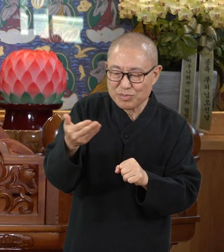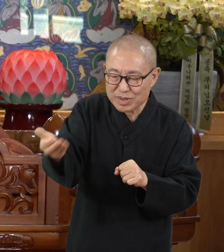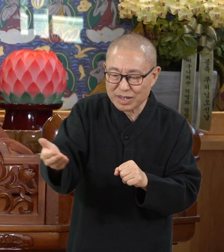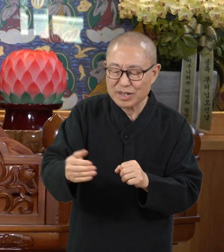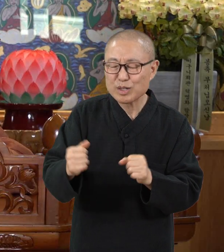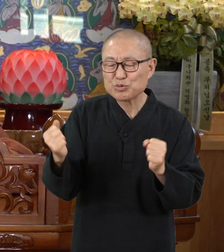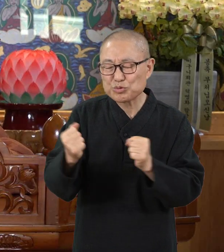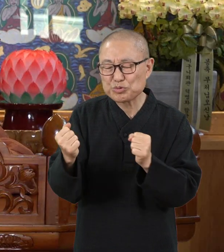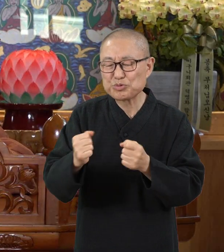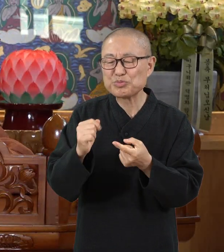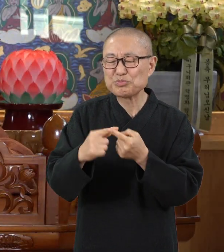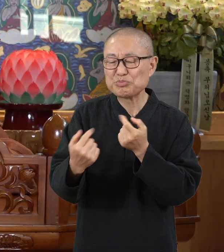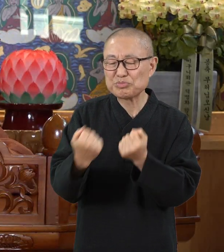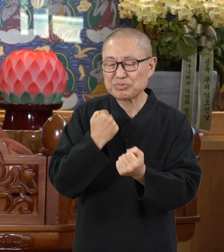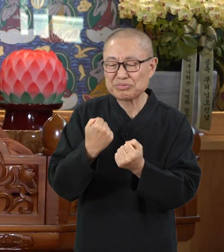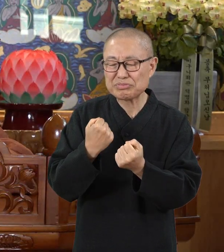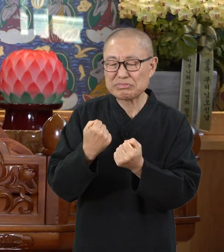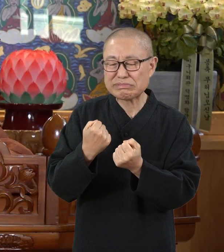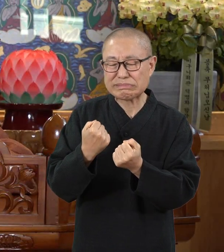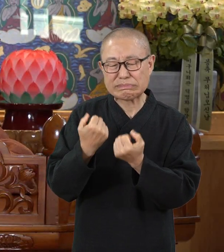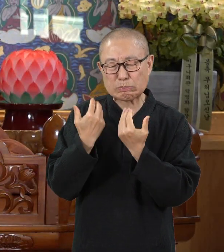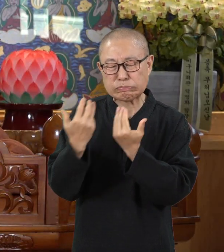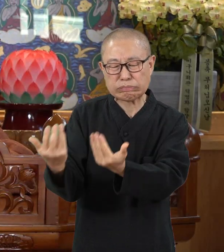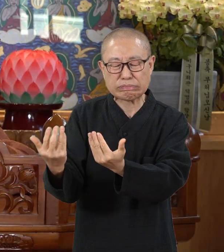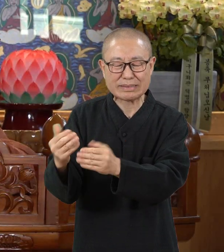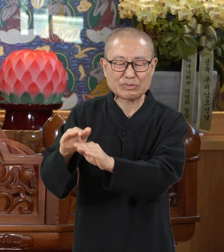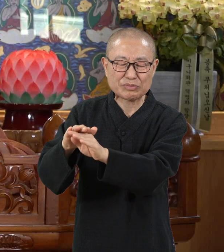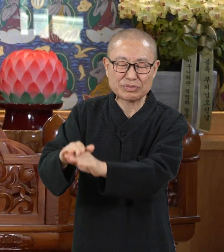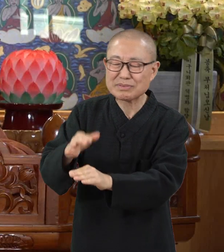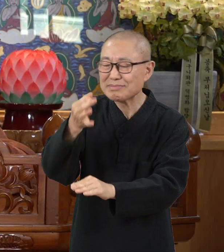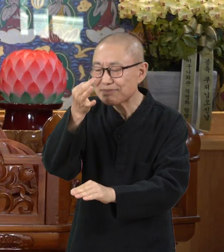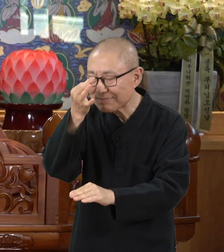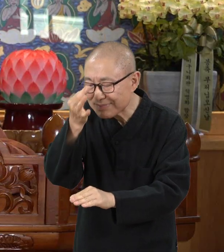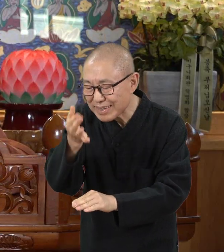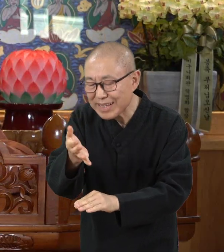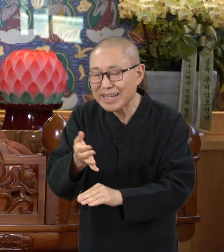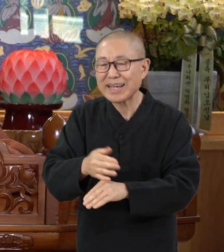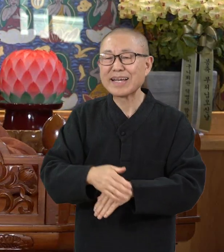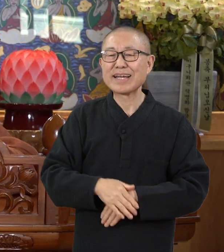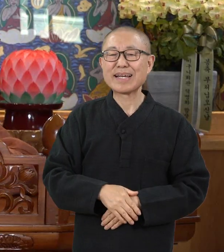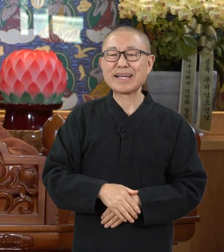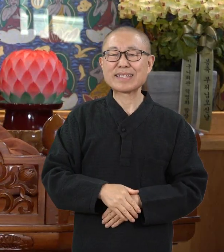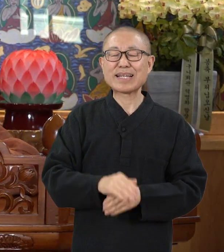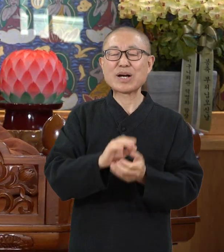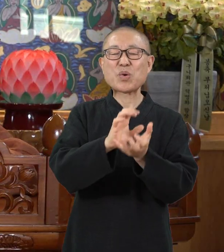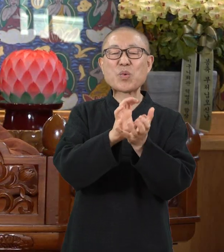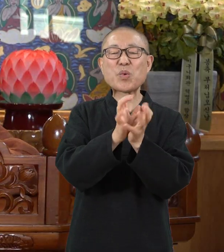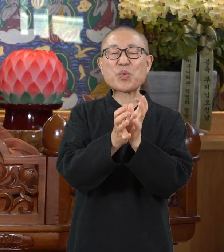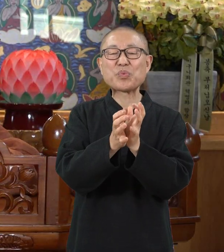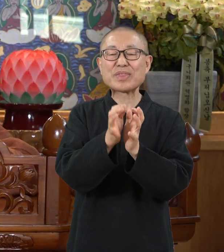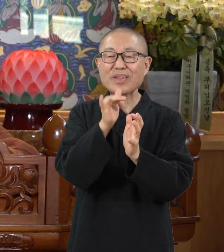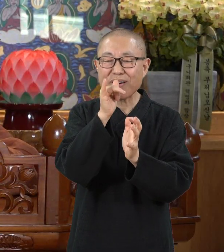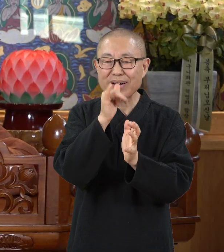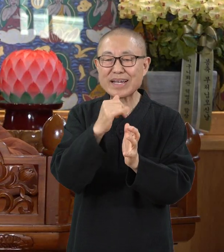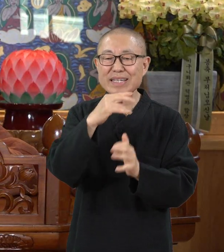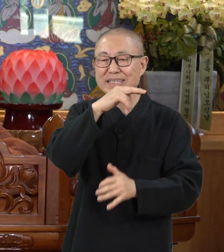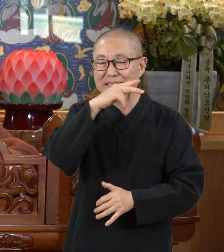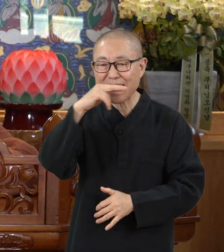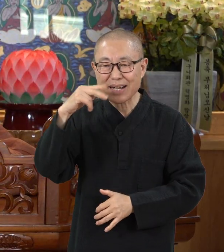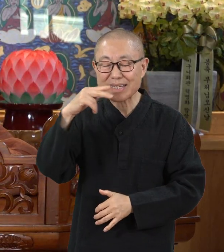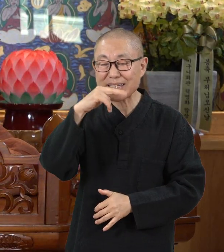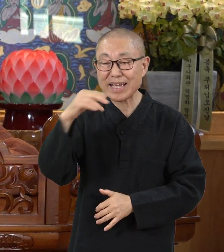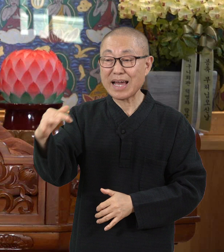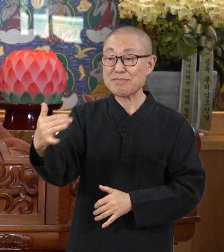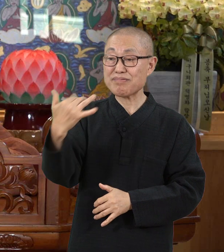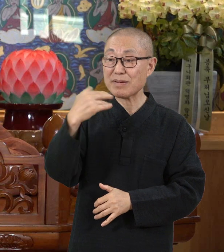더운 추운 난방도 못 해주고 너무 미안한데 이렇게 꽃을 펴서 향기가 없었으면